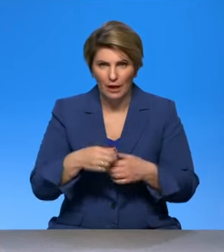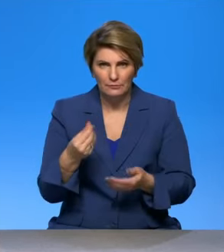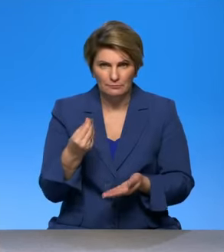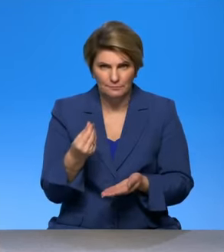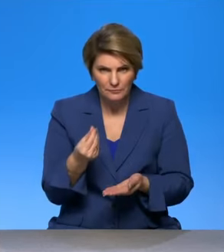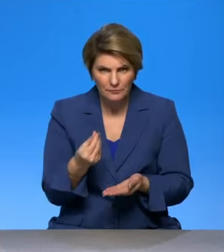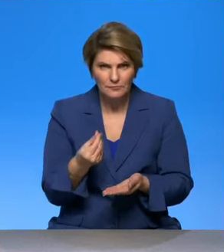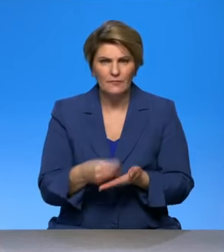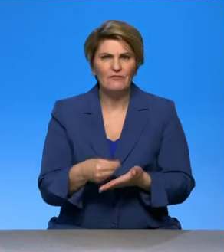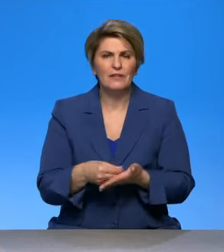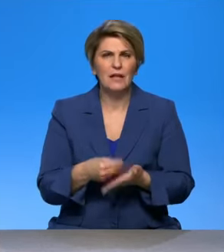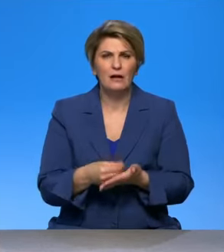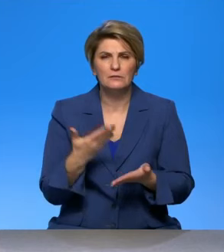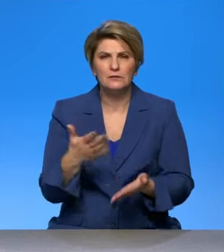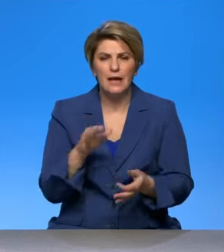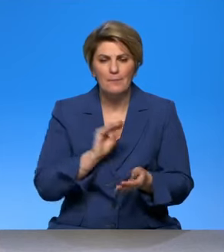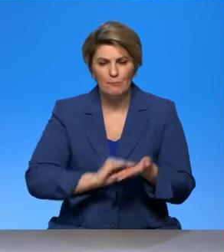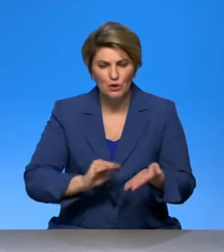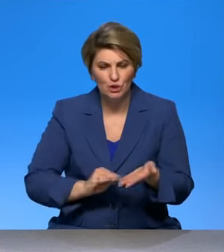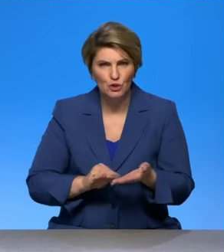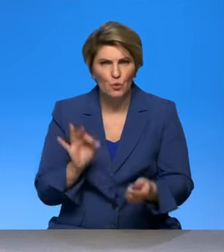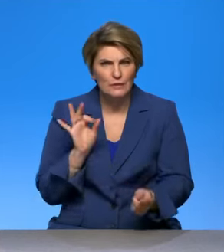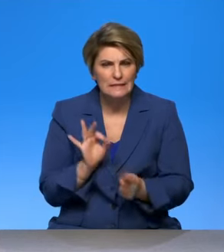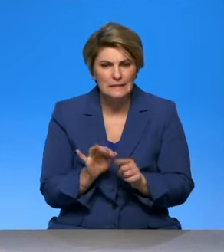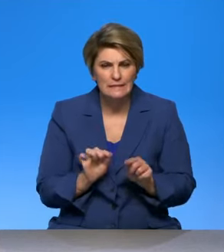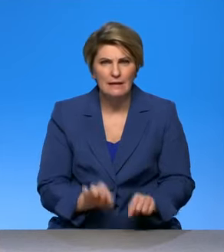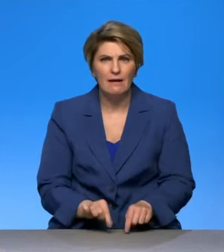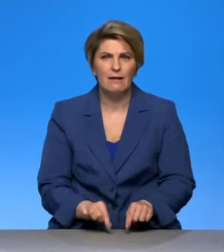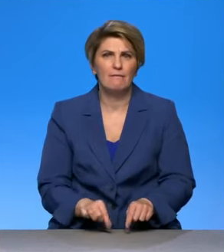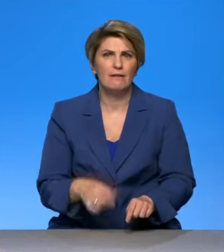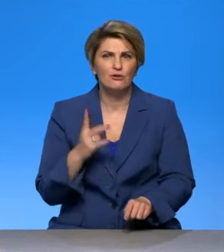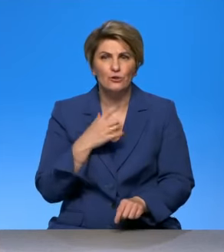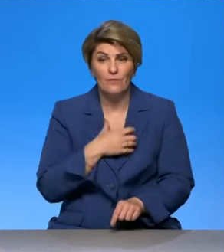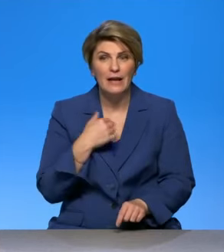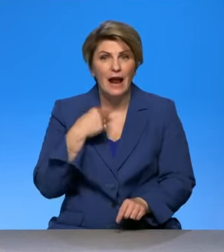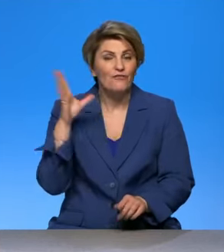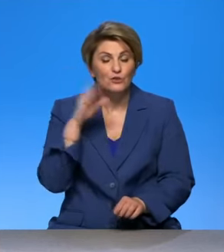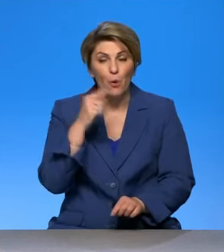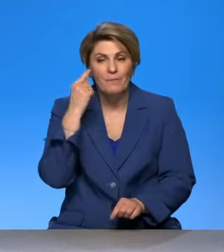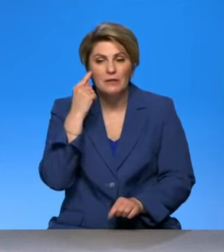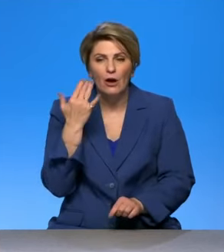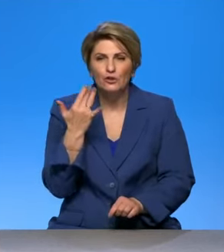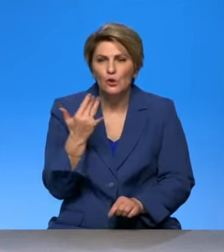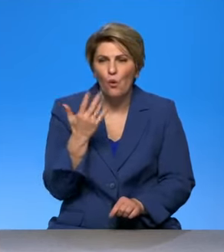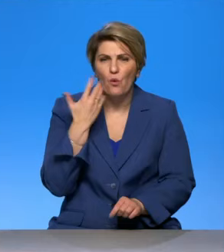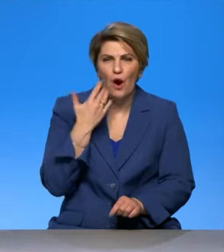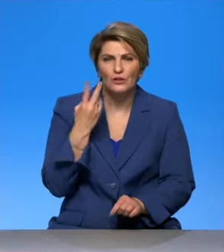и деньги появляются. Откуда? Да потому что он не тратит на ненужное, он понимает, сколько и когда нужно скопить. Это банальность, но без этого никуда. Алексей